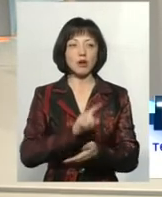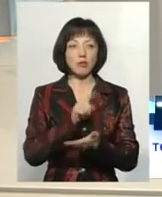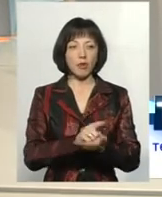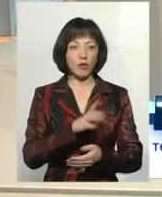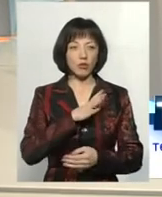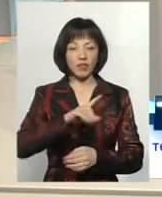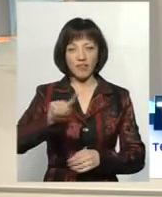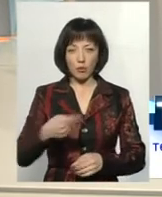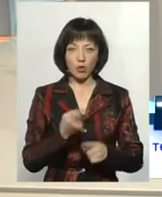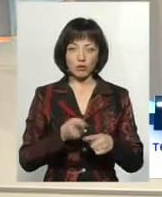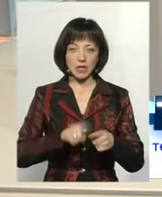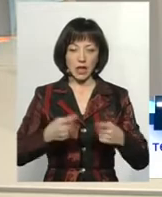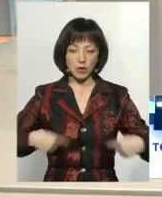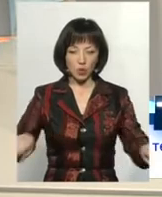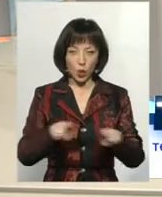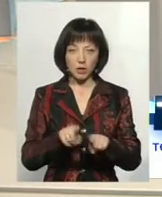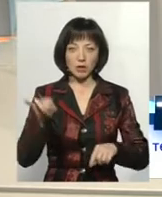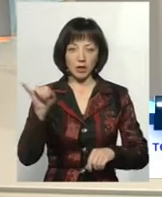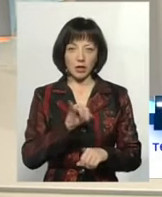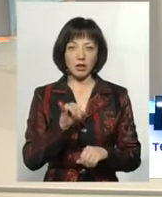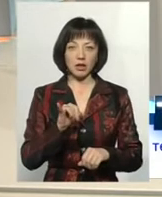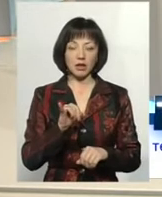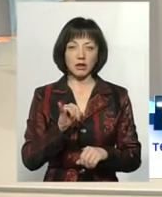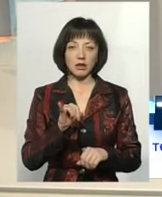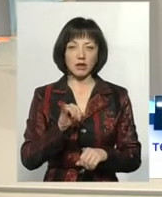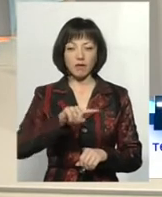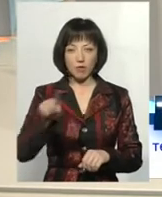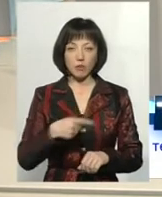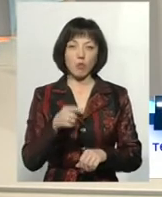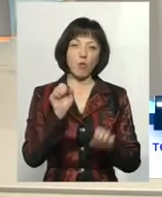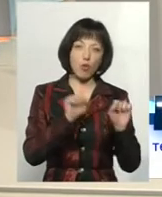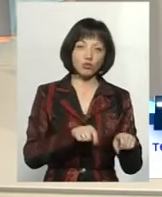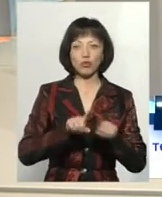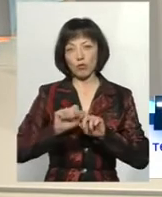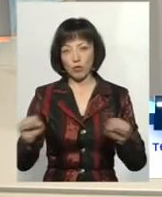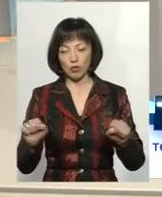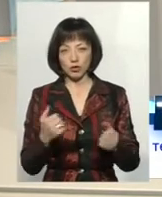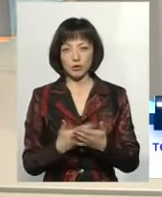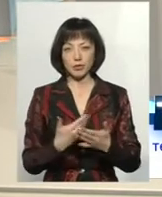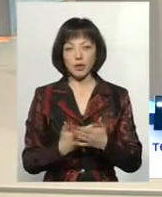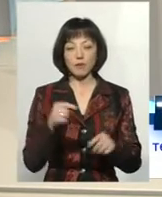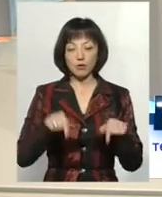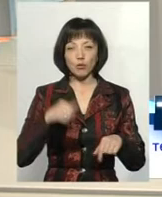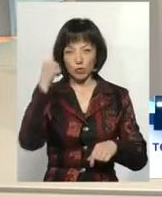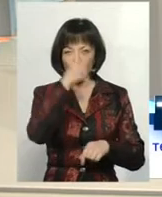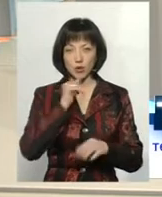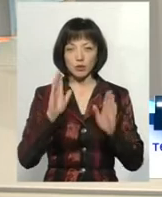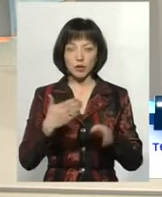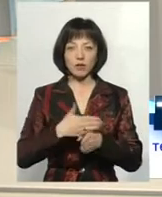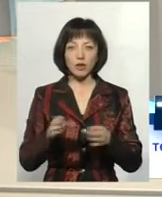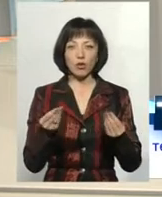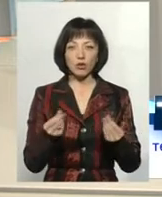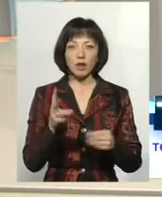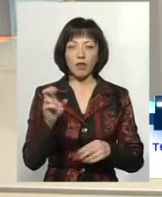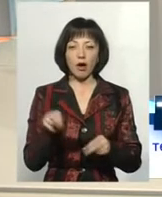бути вимоги до цієї зони і, ну, відповідні вимоги, що можна там робити, що не можна робити. Тому в цьому році буде виділені кошти